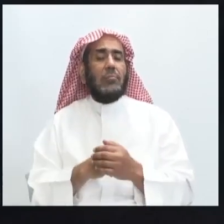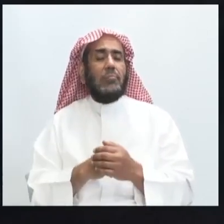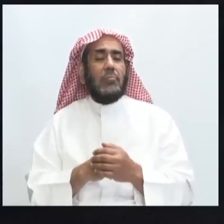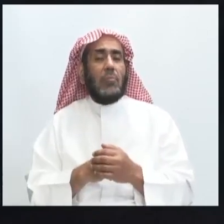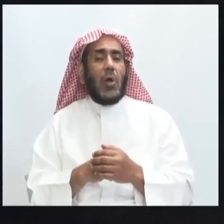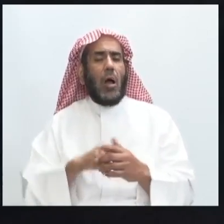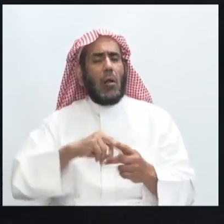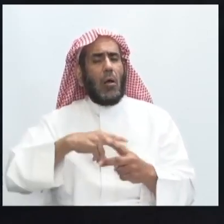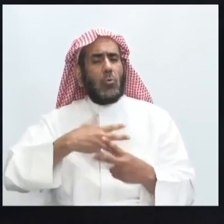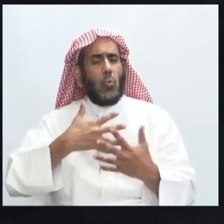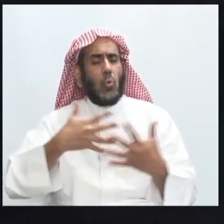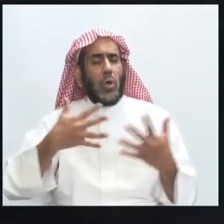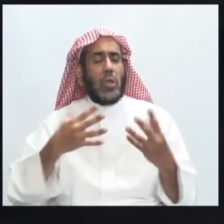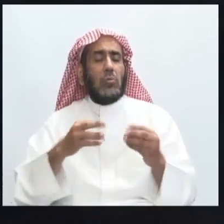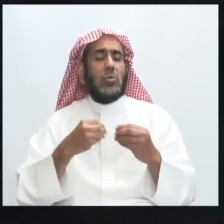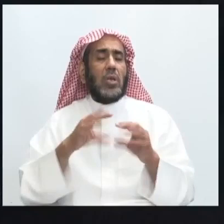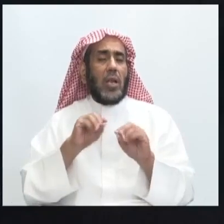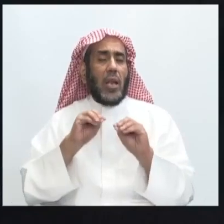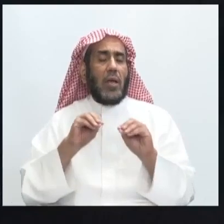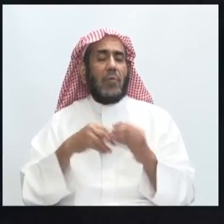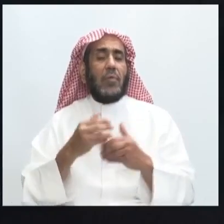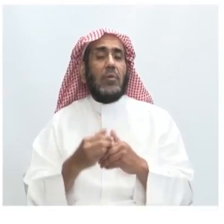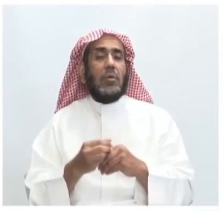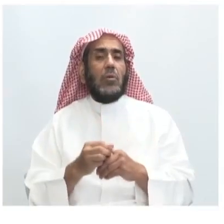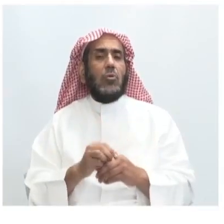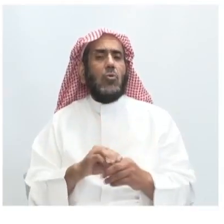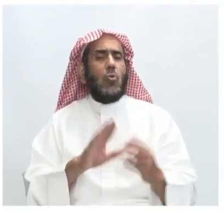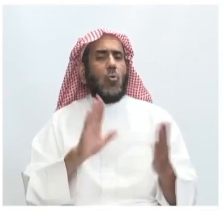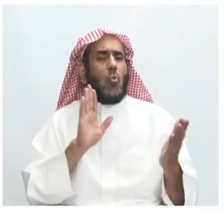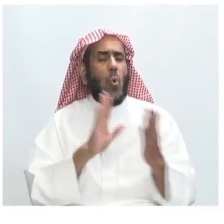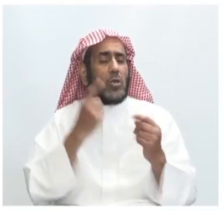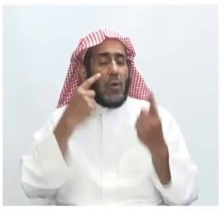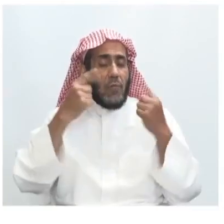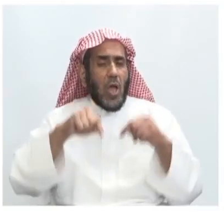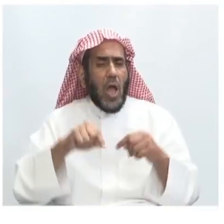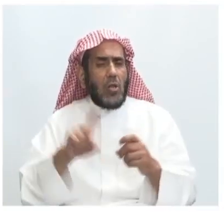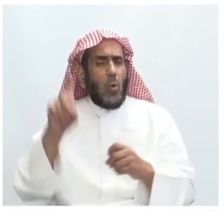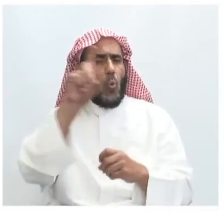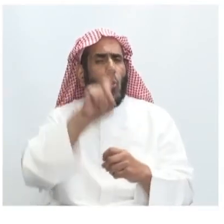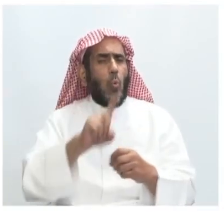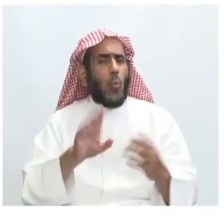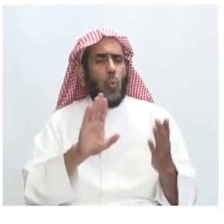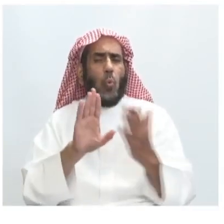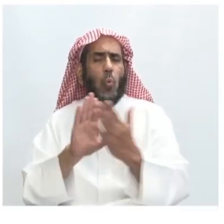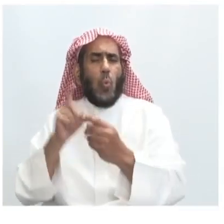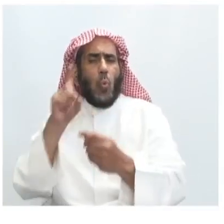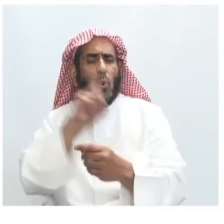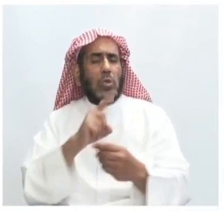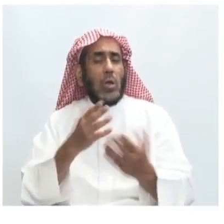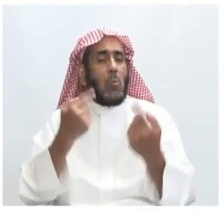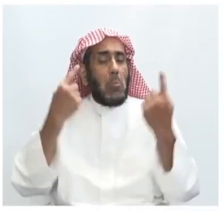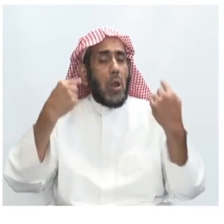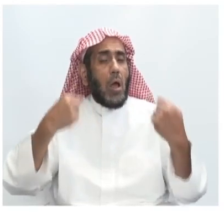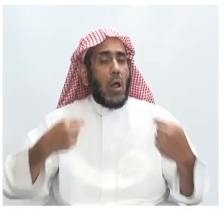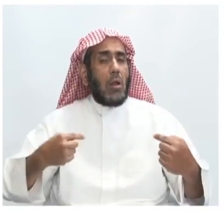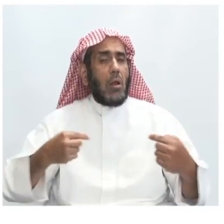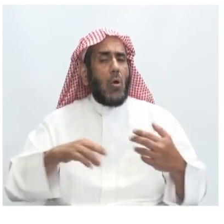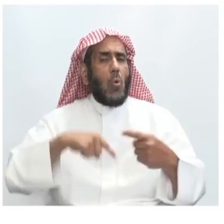اغراض كثيره وسنعرف بعضها هنا نواجه في حياتنا اسئله نعلم من حالنا